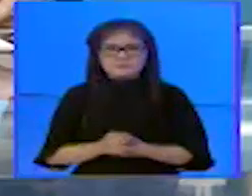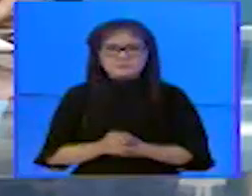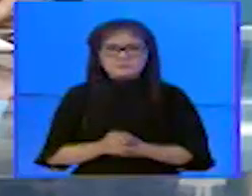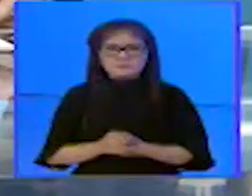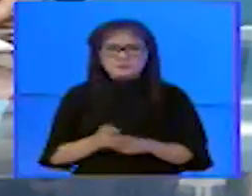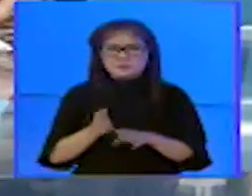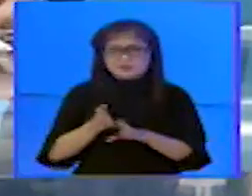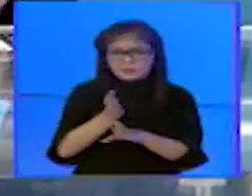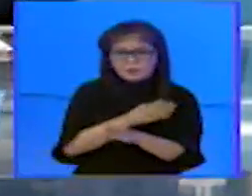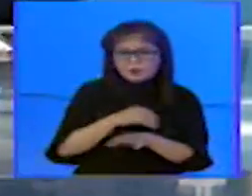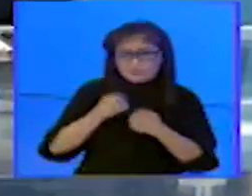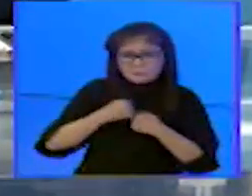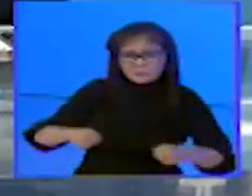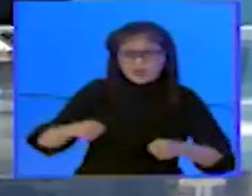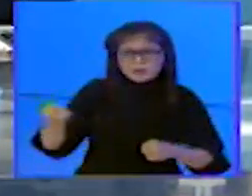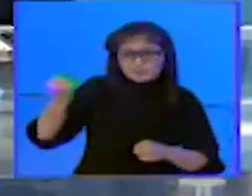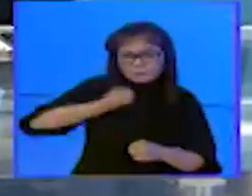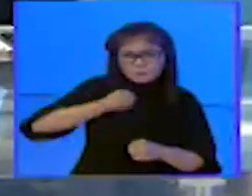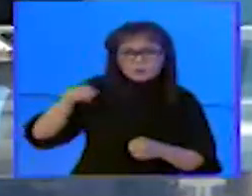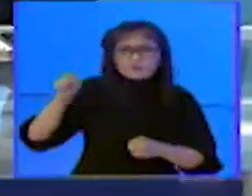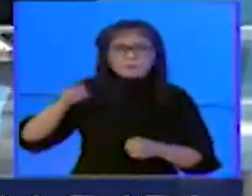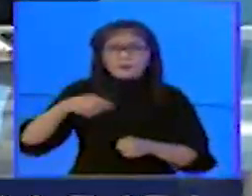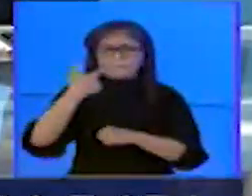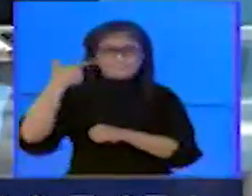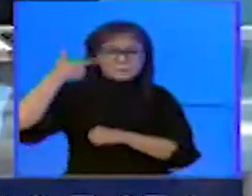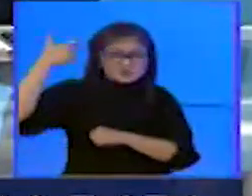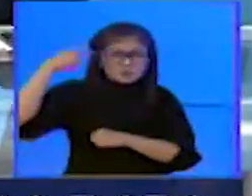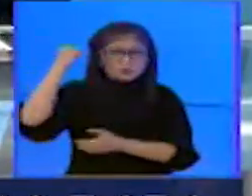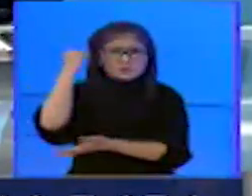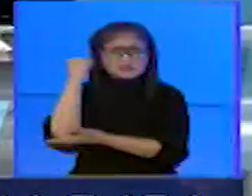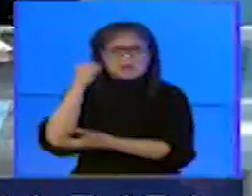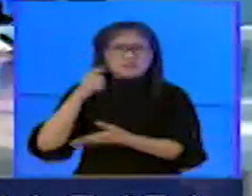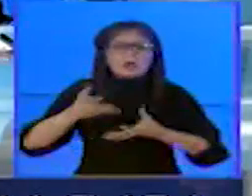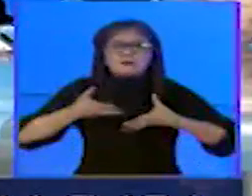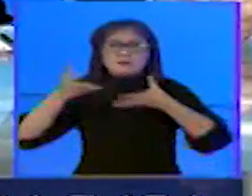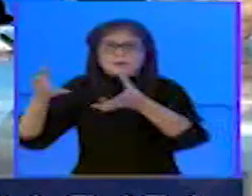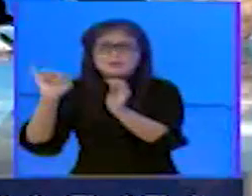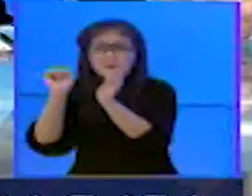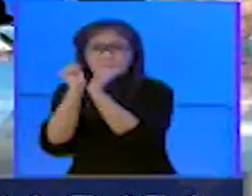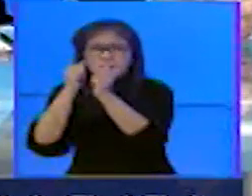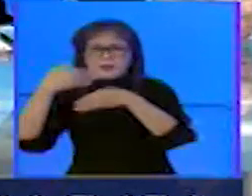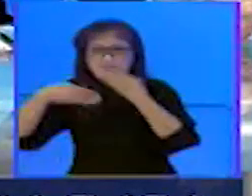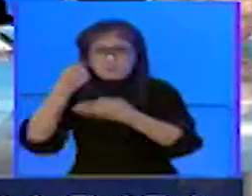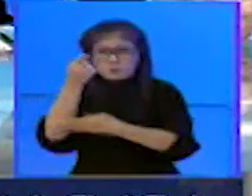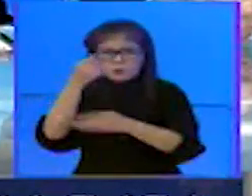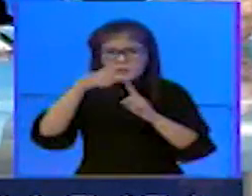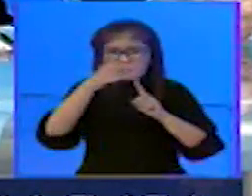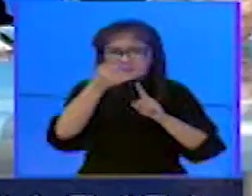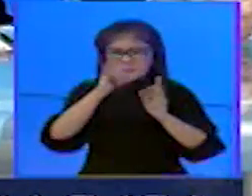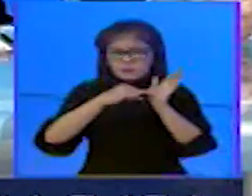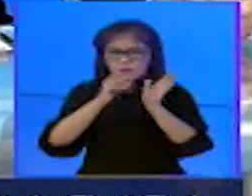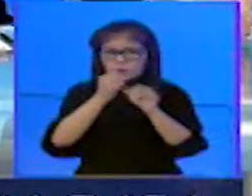hai sebelum nekat menghabisi nyawanya dengan senjata api tersangka kasus gratifikasi dan tidak pidana pencucian uang trinugraha